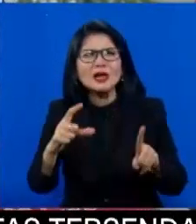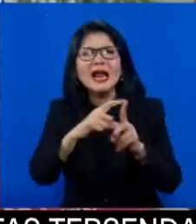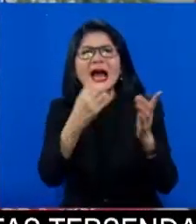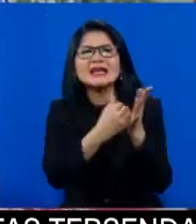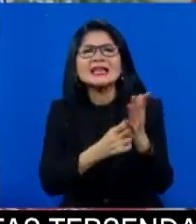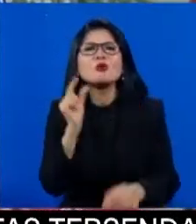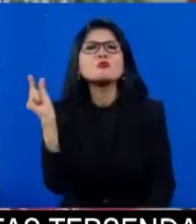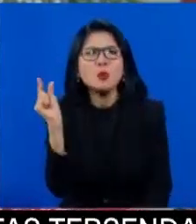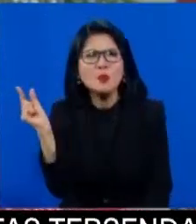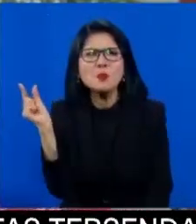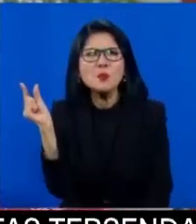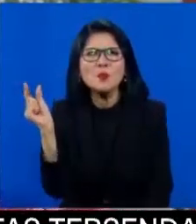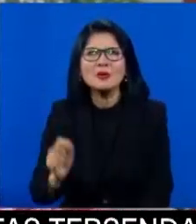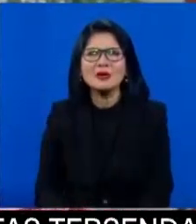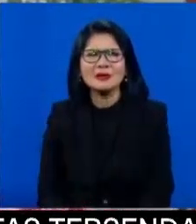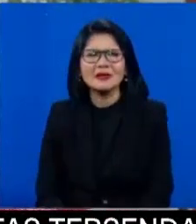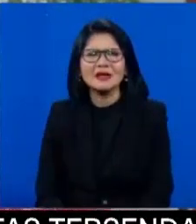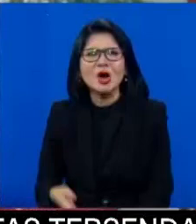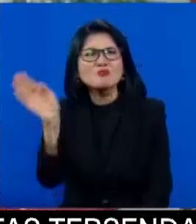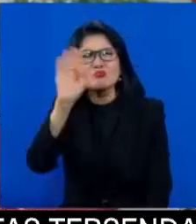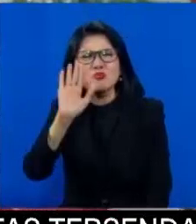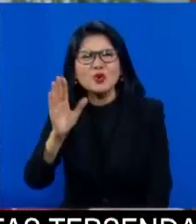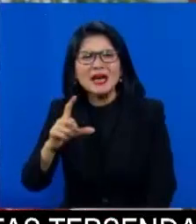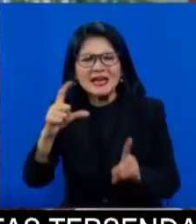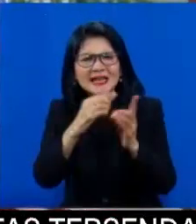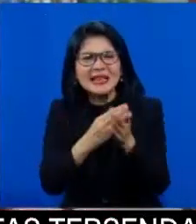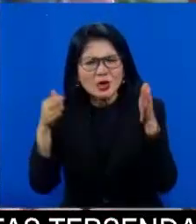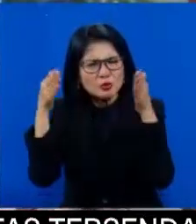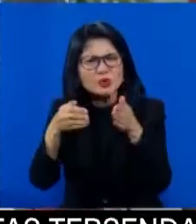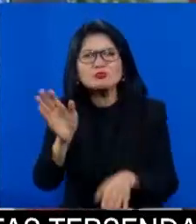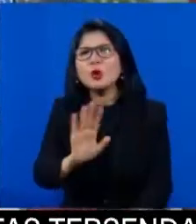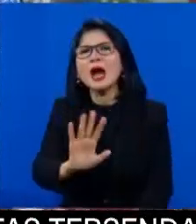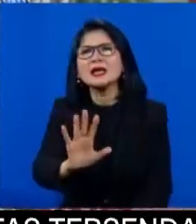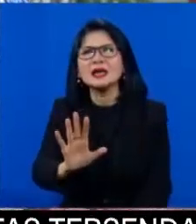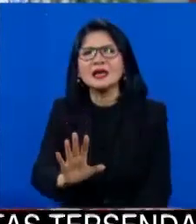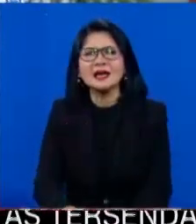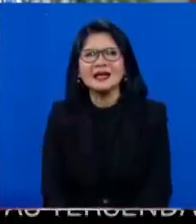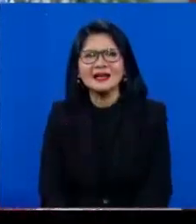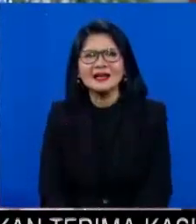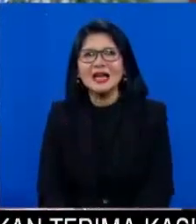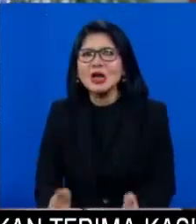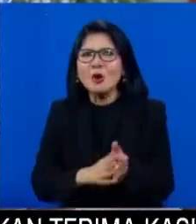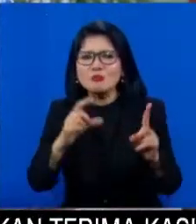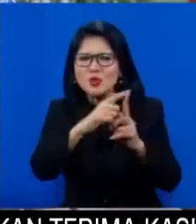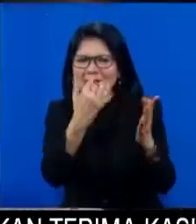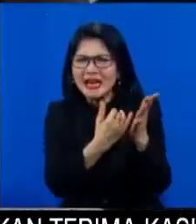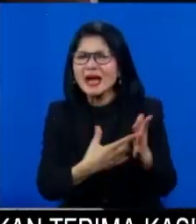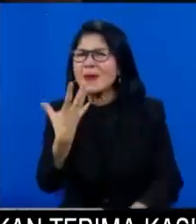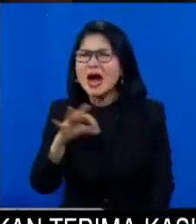umum. Ya, data-data umum, bukan data-data spesifik dan bukan data-data yang terupdate